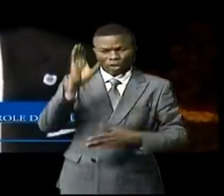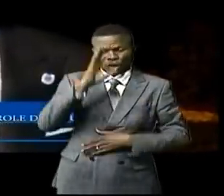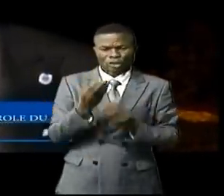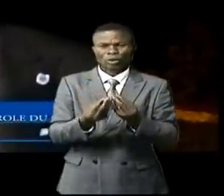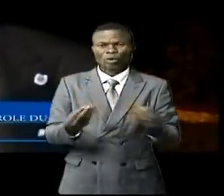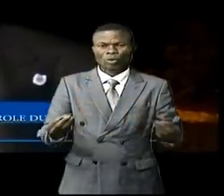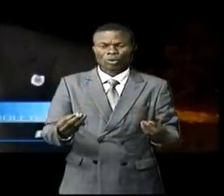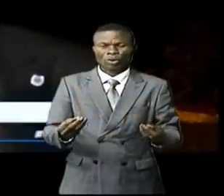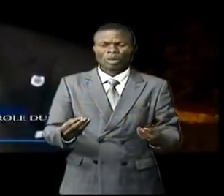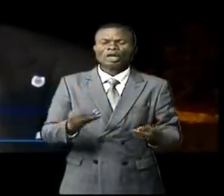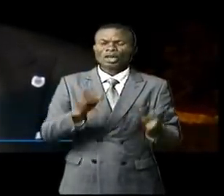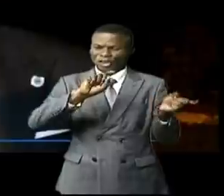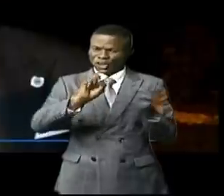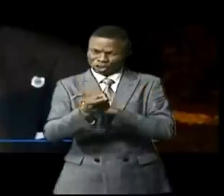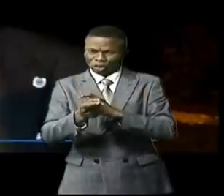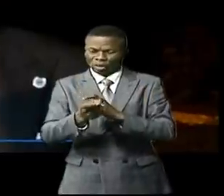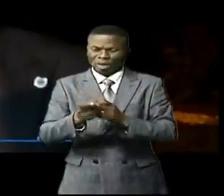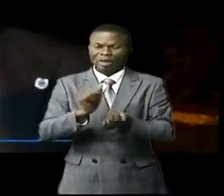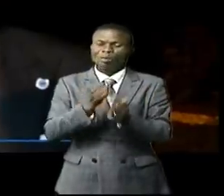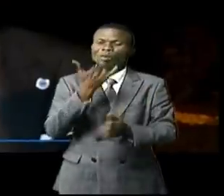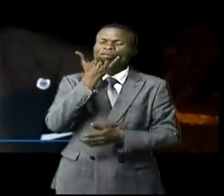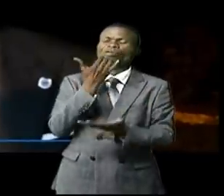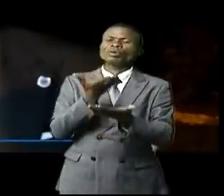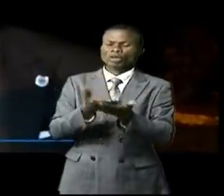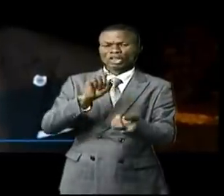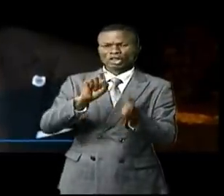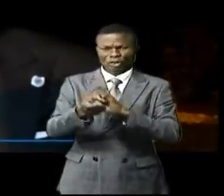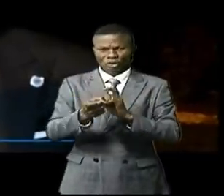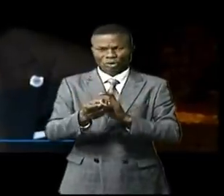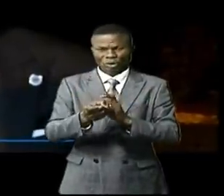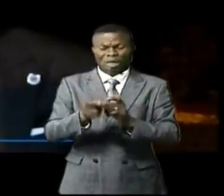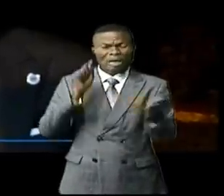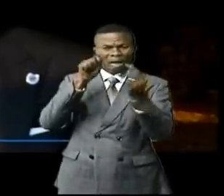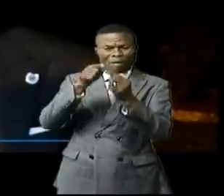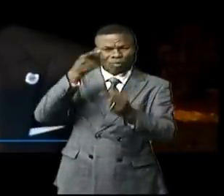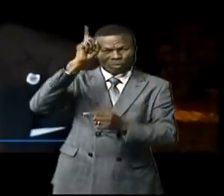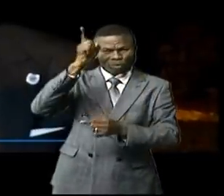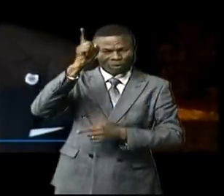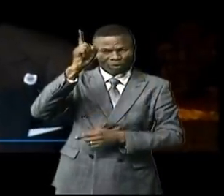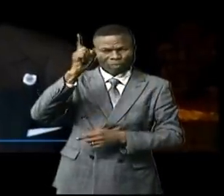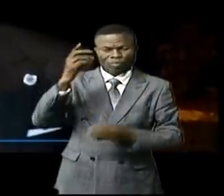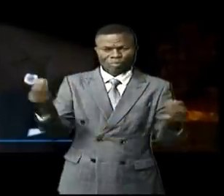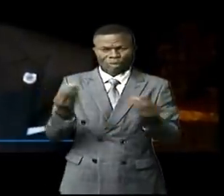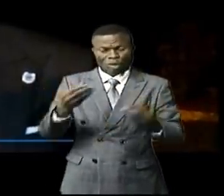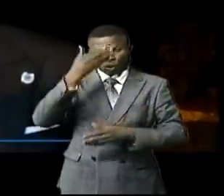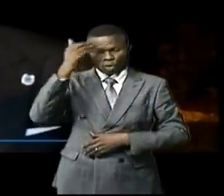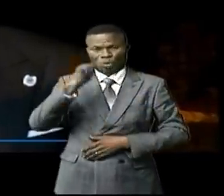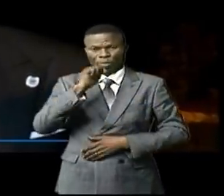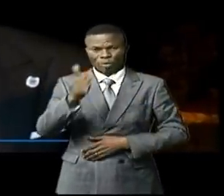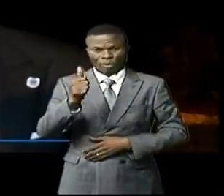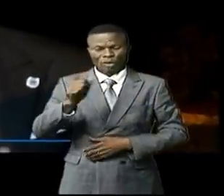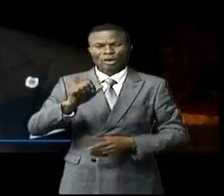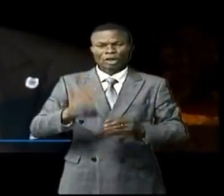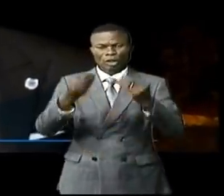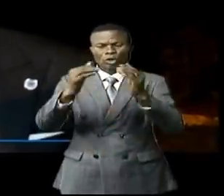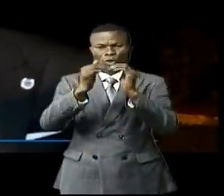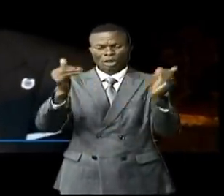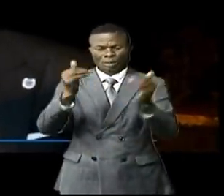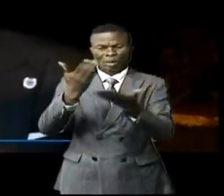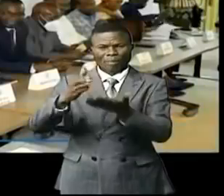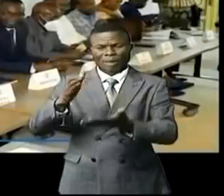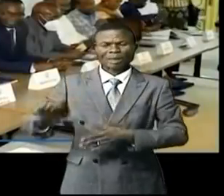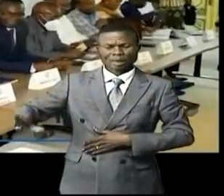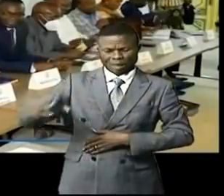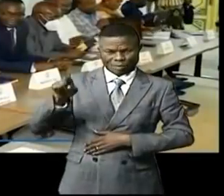mesure on améliore là où il y a nécessité d'améliorer, dans l'objectif principal, et il ne faut pas l'oublier, de ramener la paix dans cette partie du